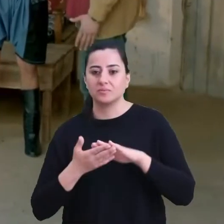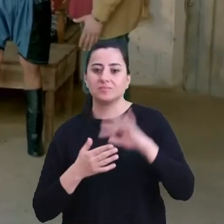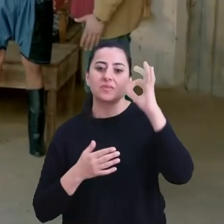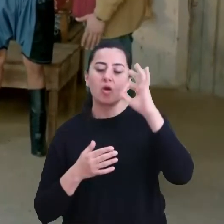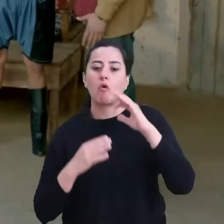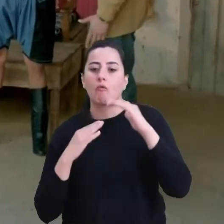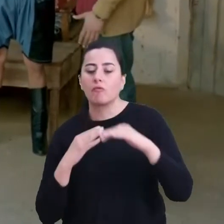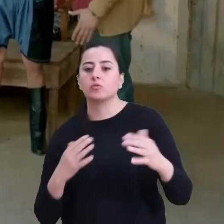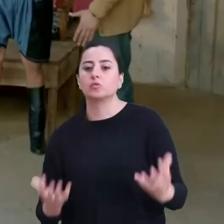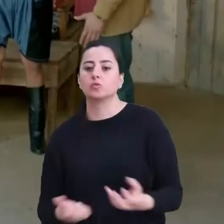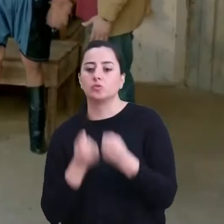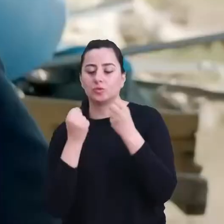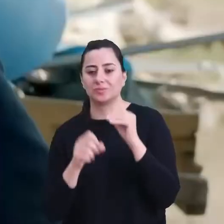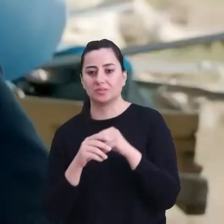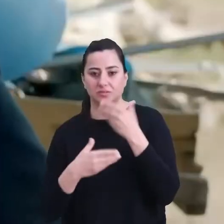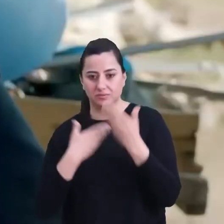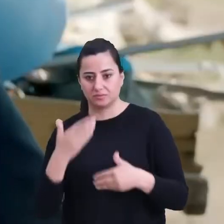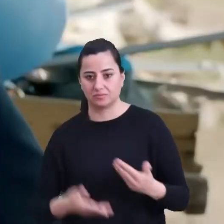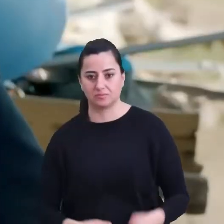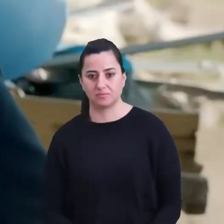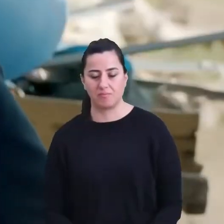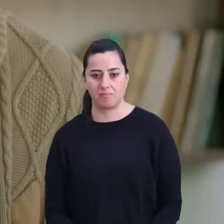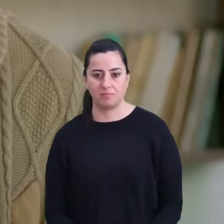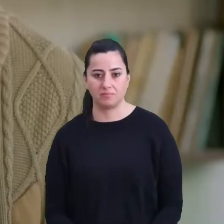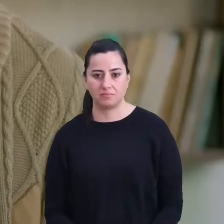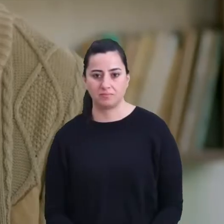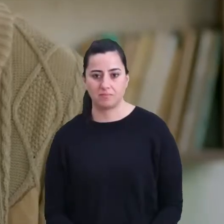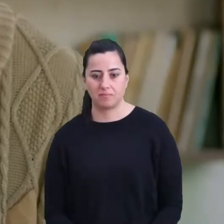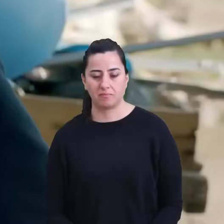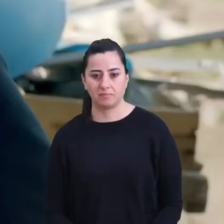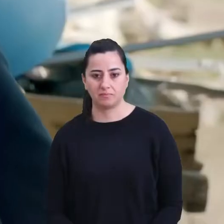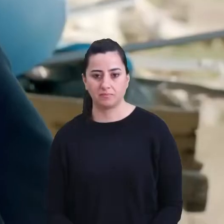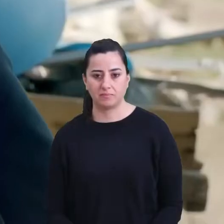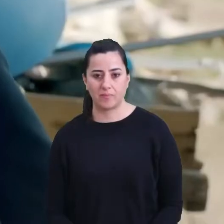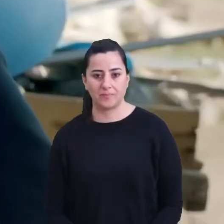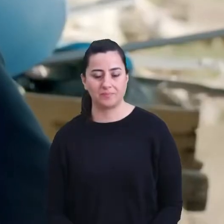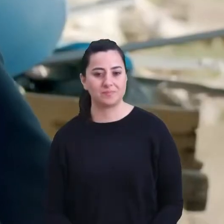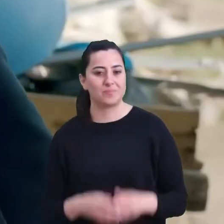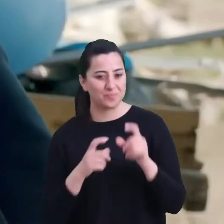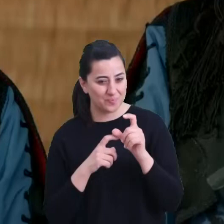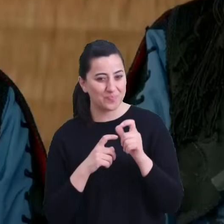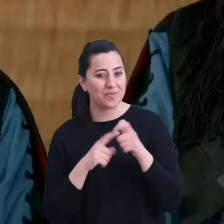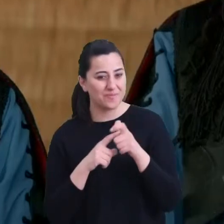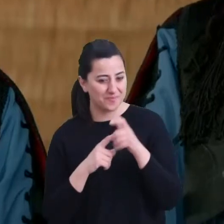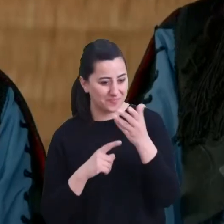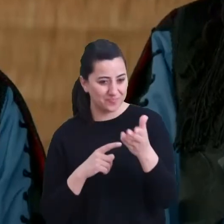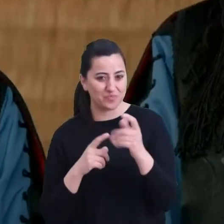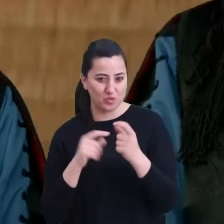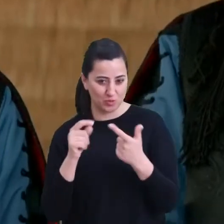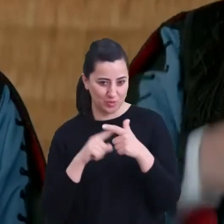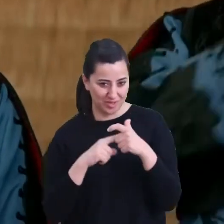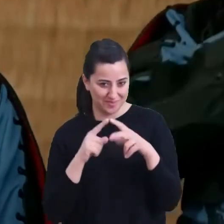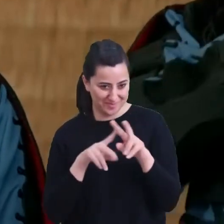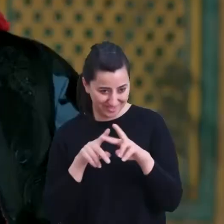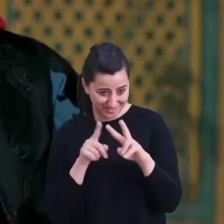kurtuluş mücadelesini anlatan bir şey. Zümrüt elleri belinde gülüşünü bastırmaya çalışarak başını salladı. Sırma Efe, Süleyman oluyor